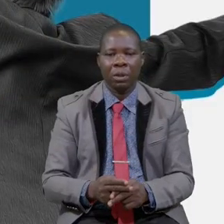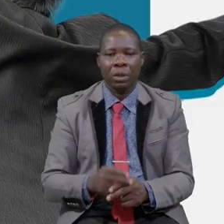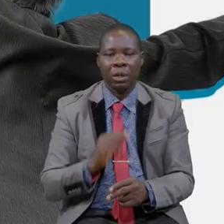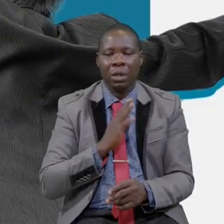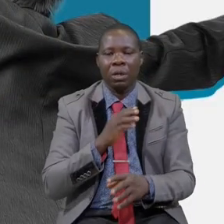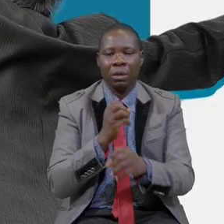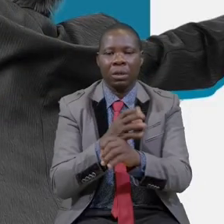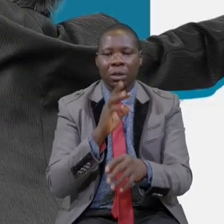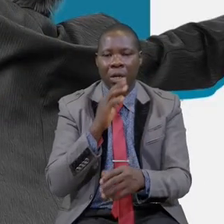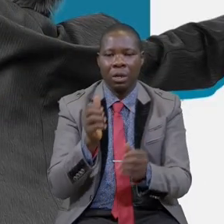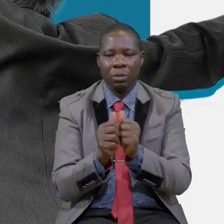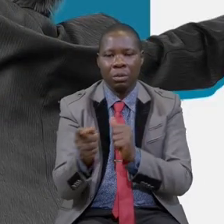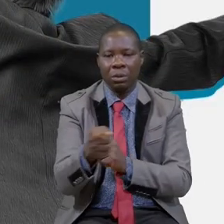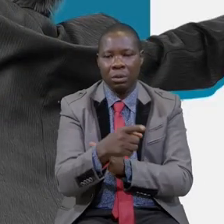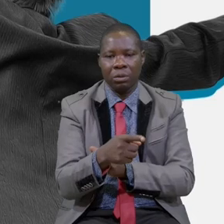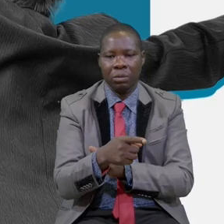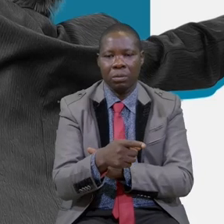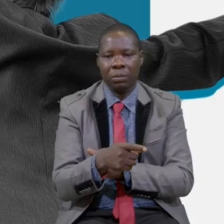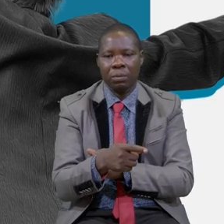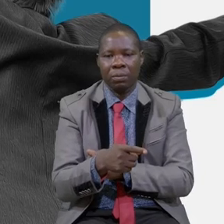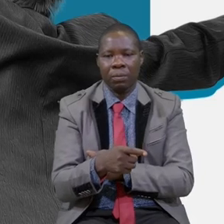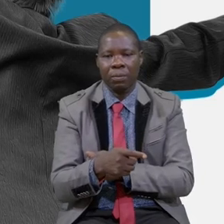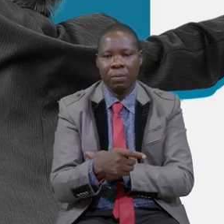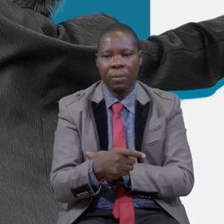Nos conseillers sont là.